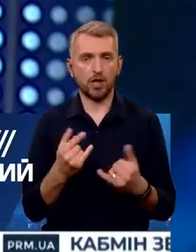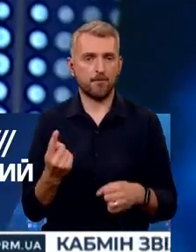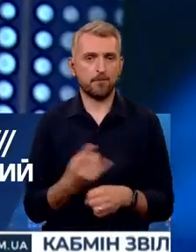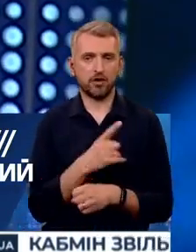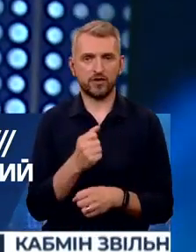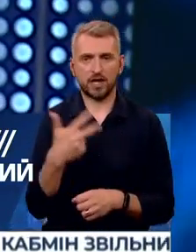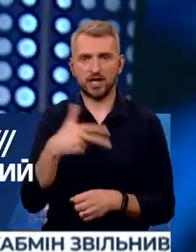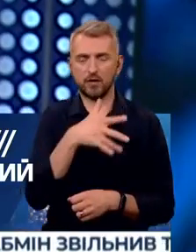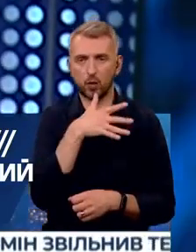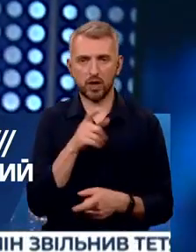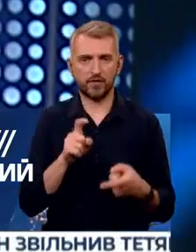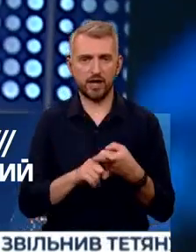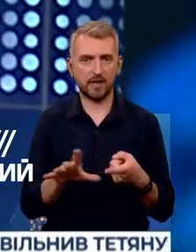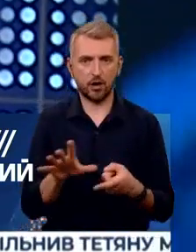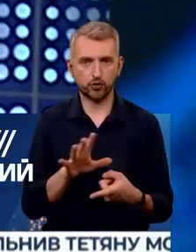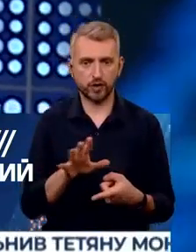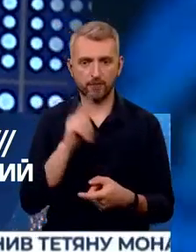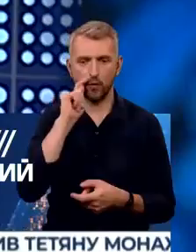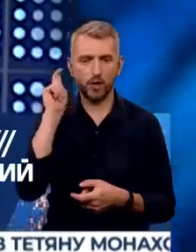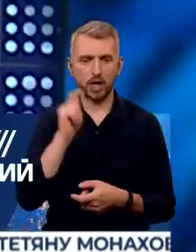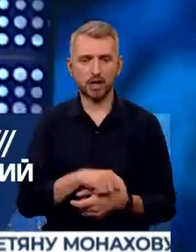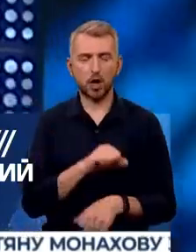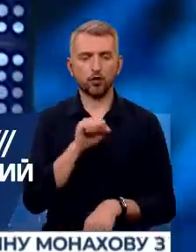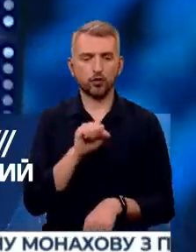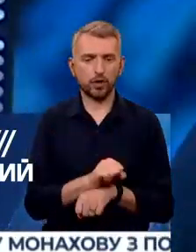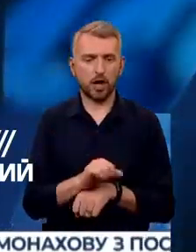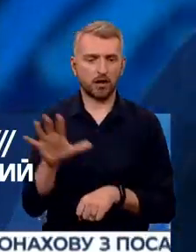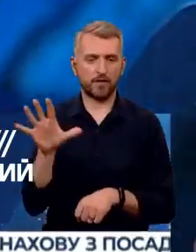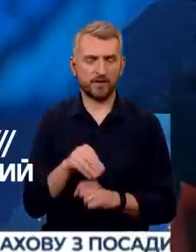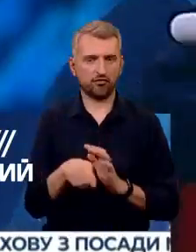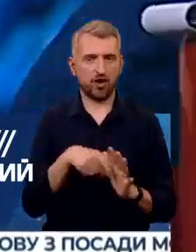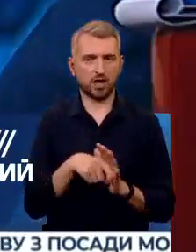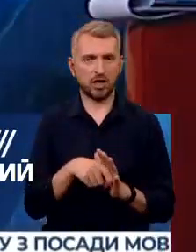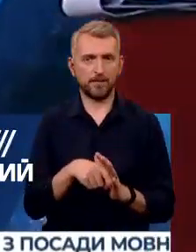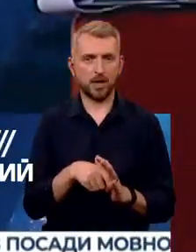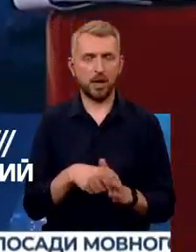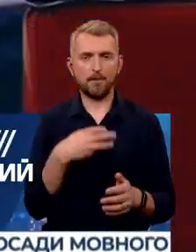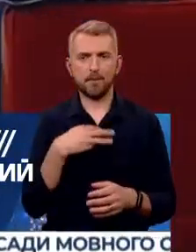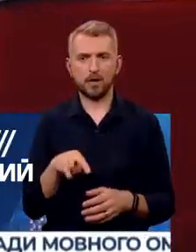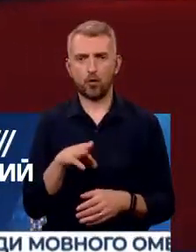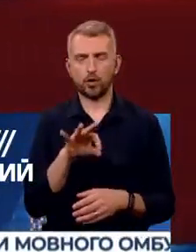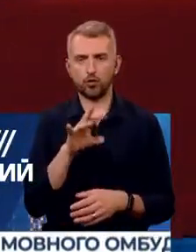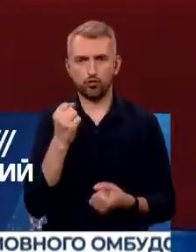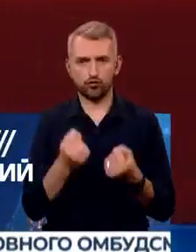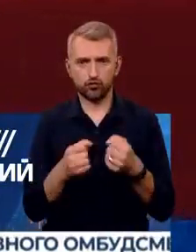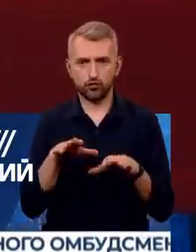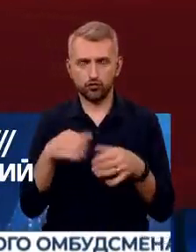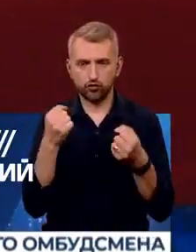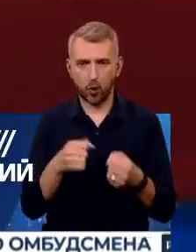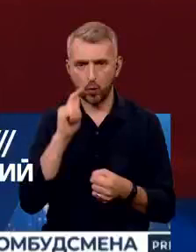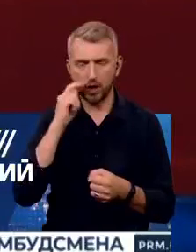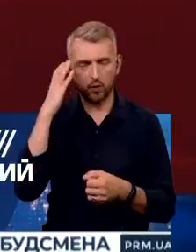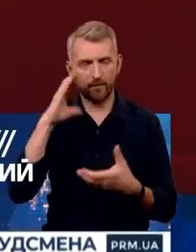за 30 років незалежності в Україні стоять всі до одної шахти. Мільйони тонн українського вугілля нікому не